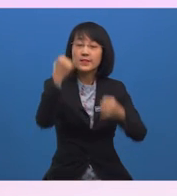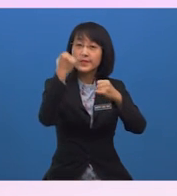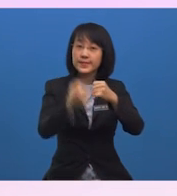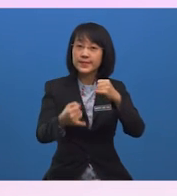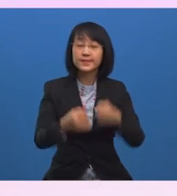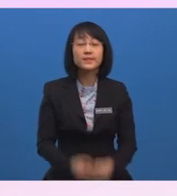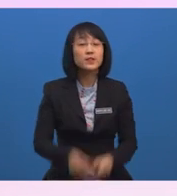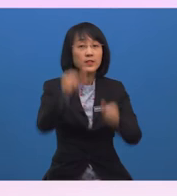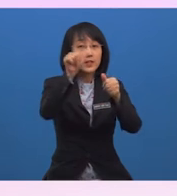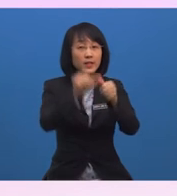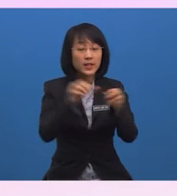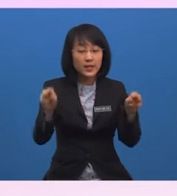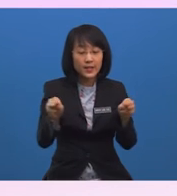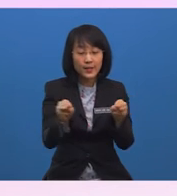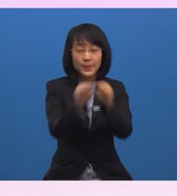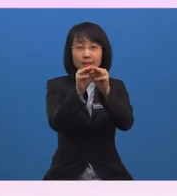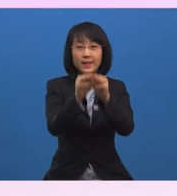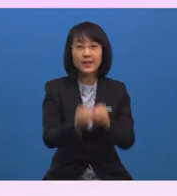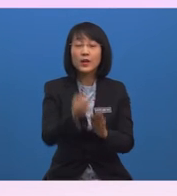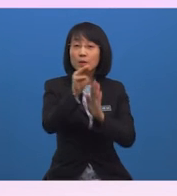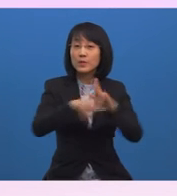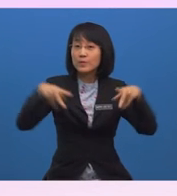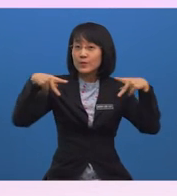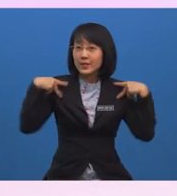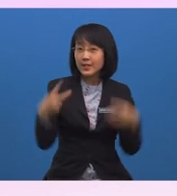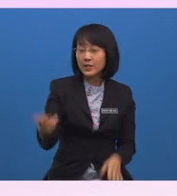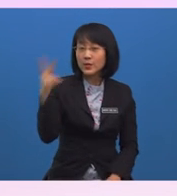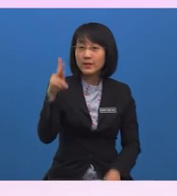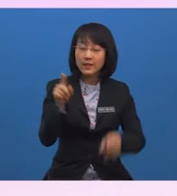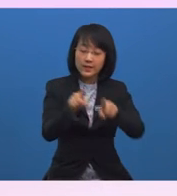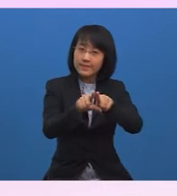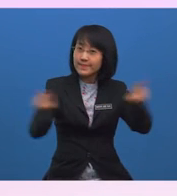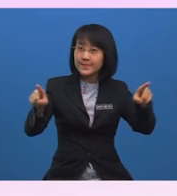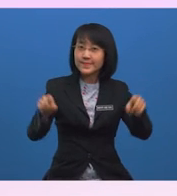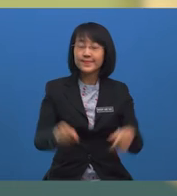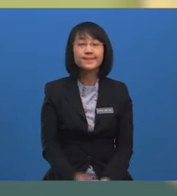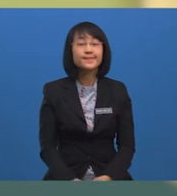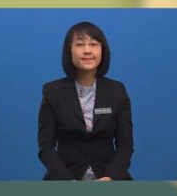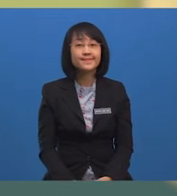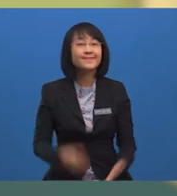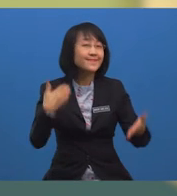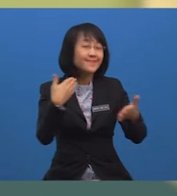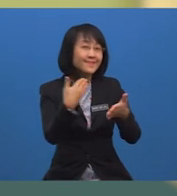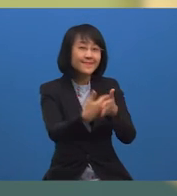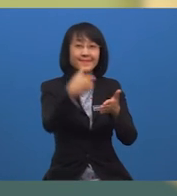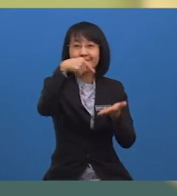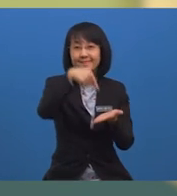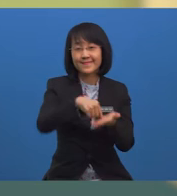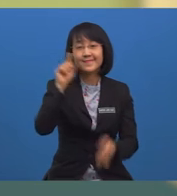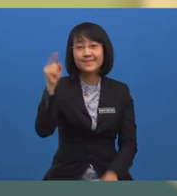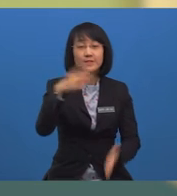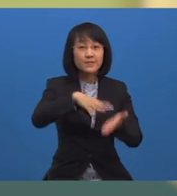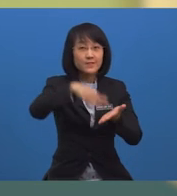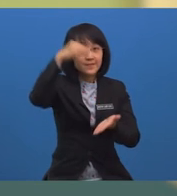setiap magnet mempunyai kekuatan yang berbeza. Sampai di sini sahaja